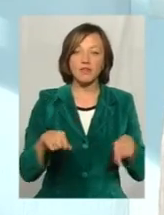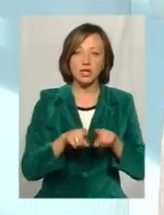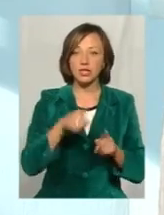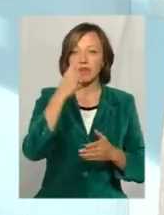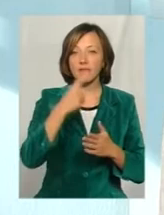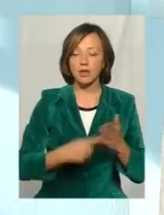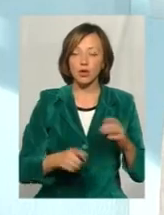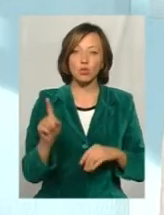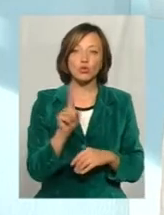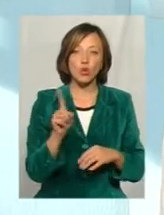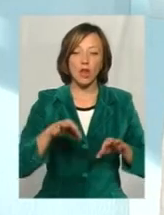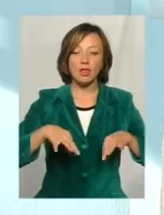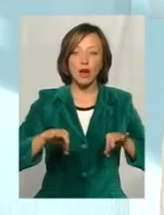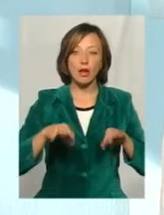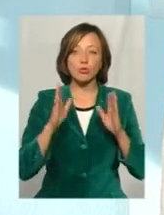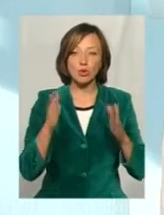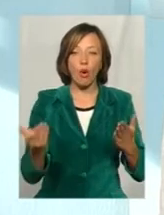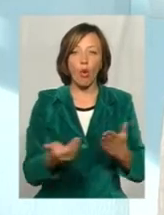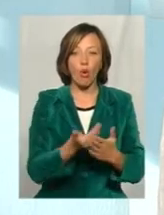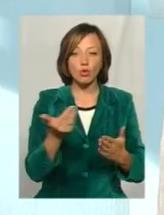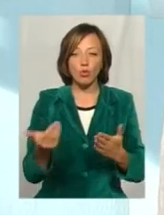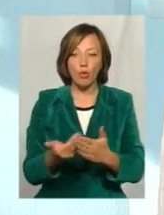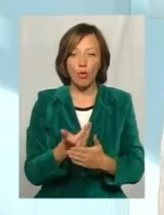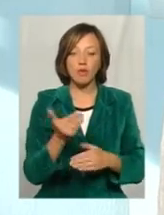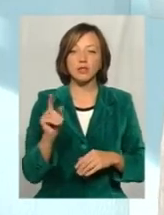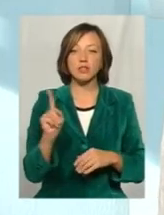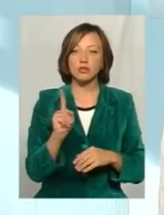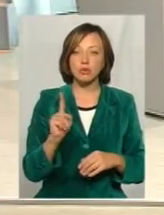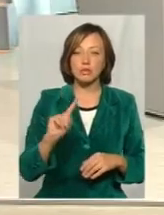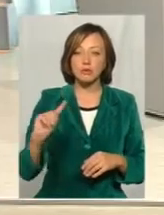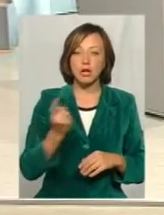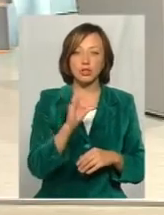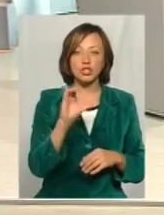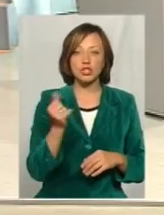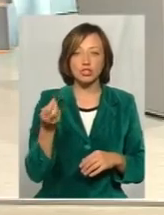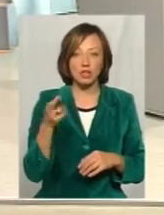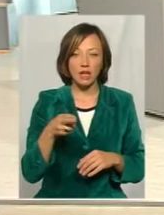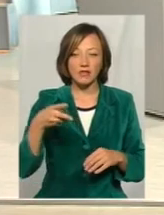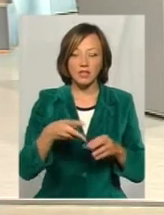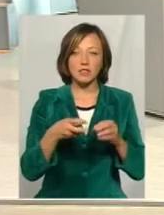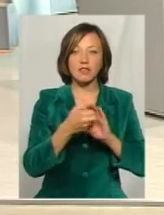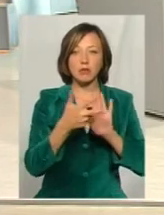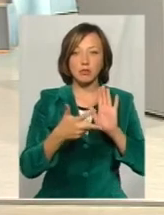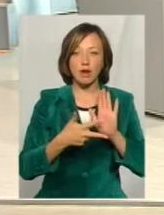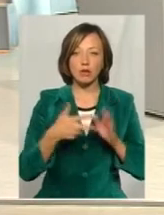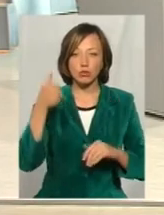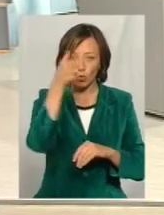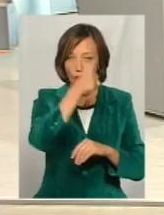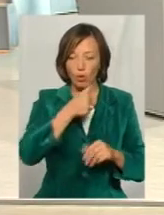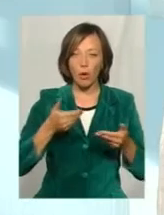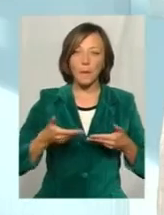що транспорт буде оновлений, що що з 1 січня 2018 року